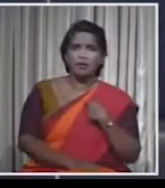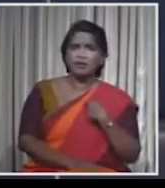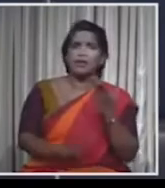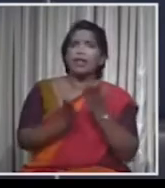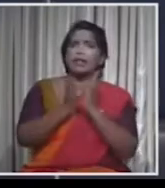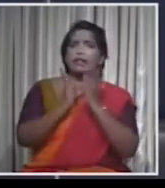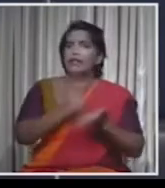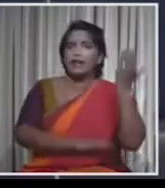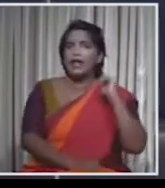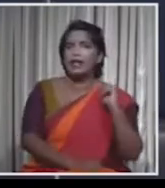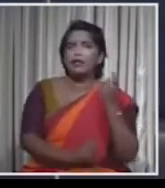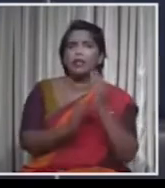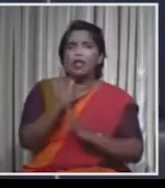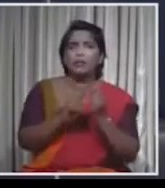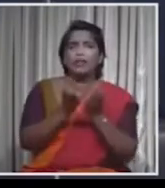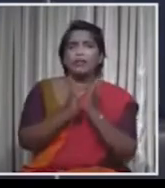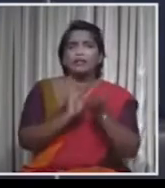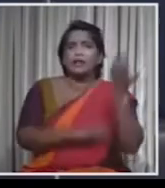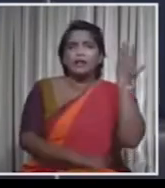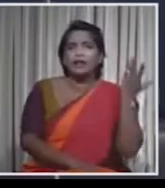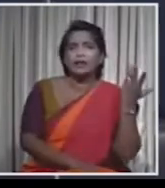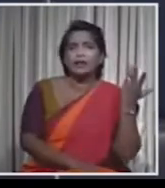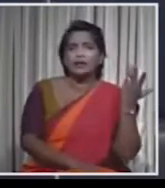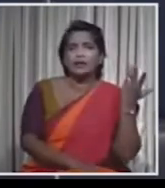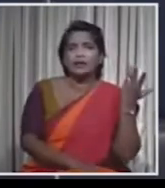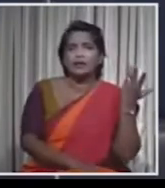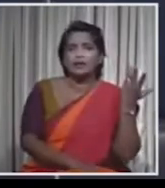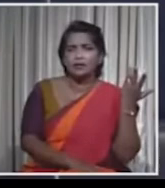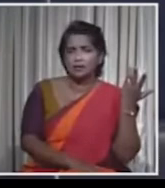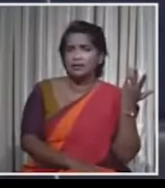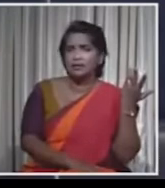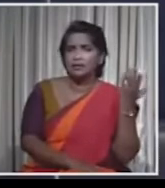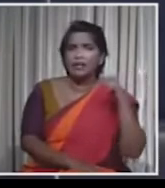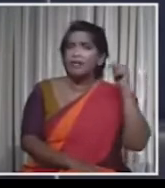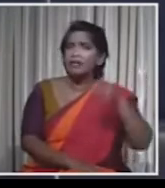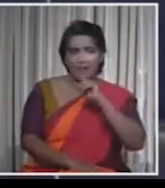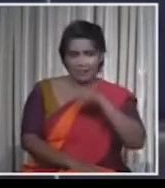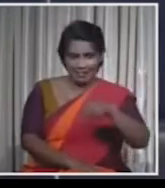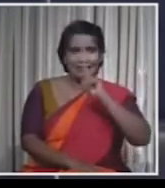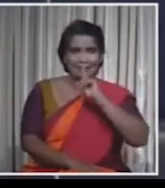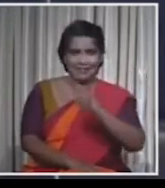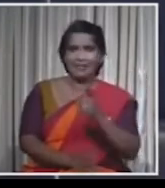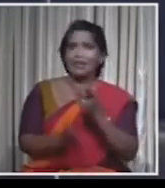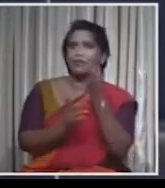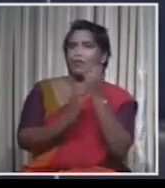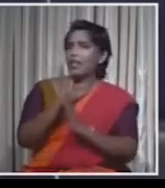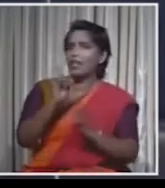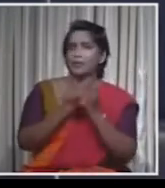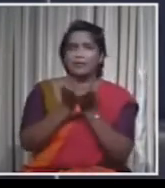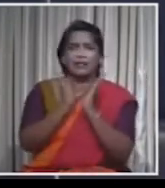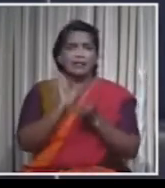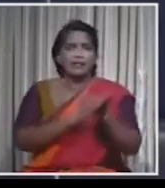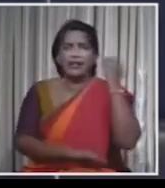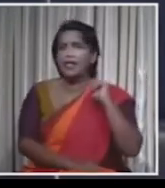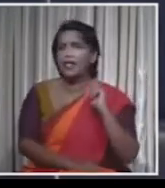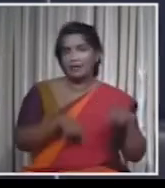ඇයි ඉන්දියාවට ගියේ කියලා මුදල් ඇමතුමා? හරි මම දැන් කියන්නේ ඇයි මුදල් ඇමතුමා ඇයි ඉන්දියාවට ගියේ